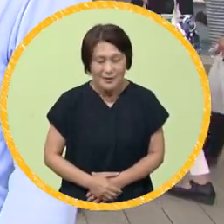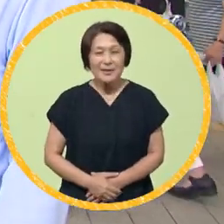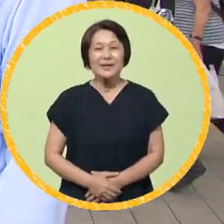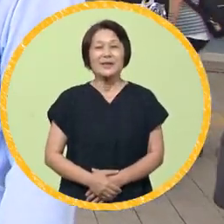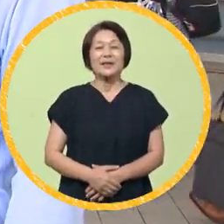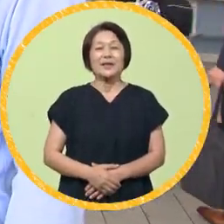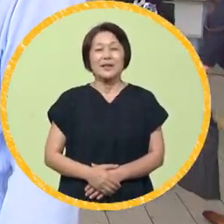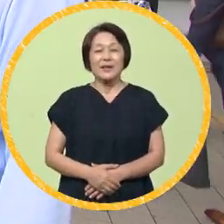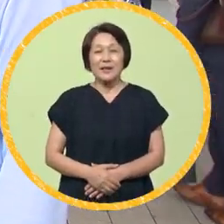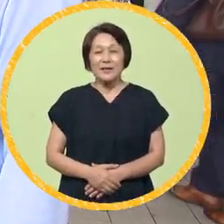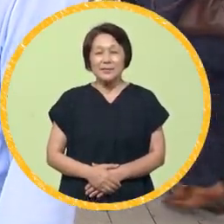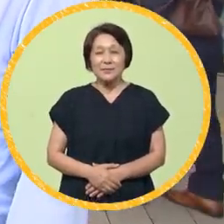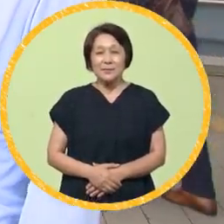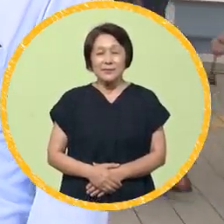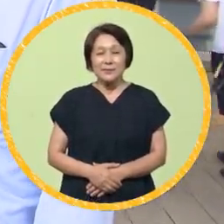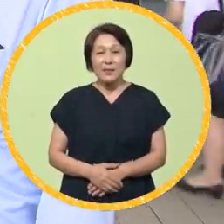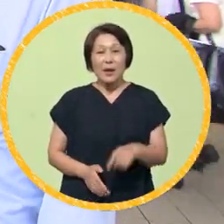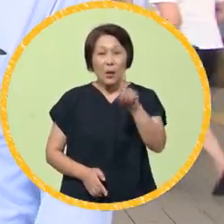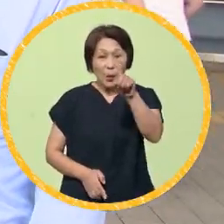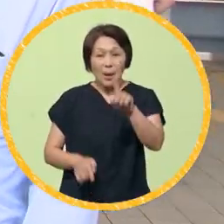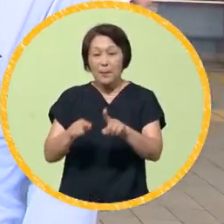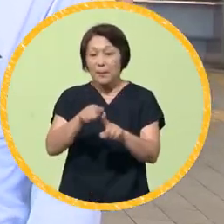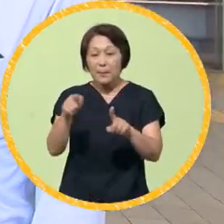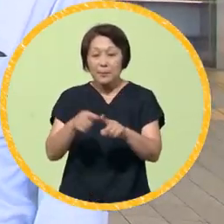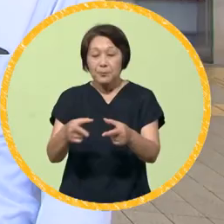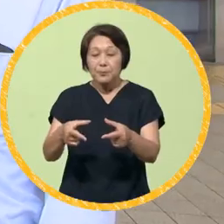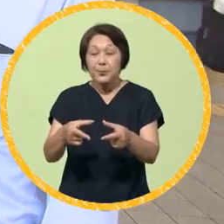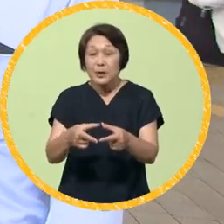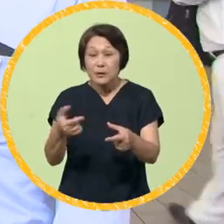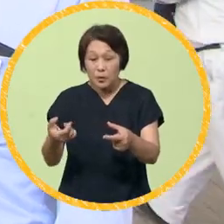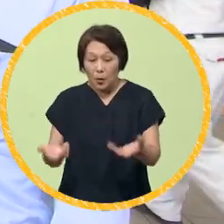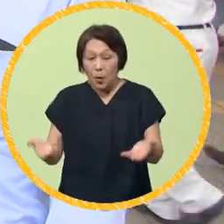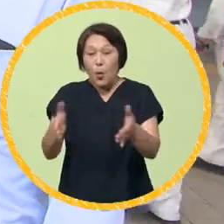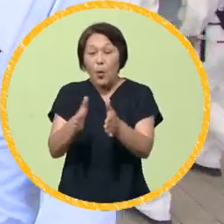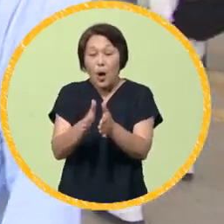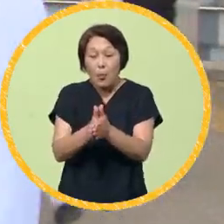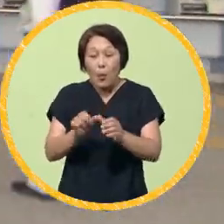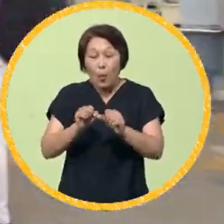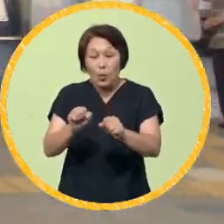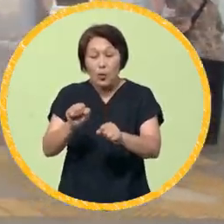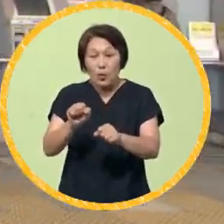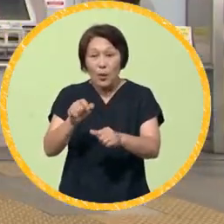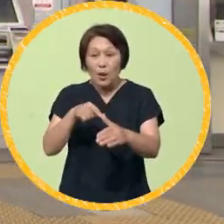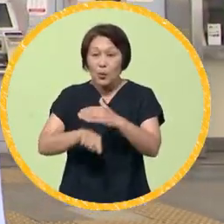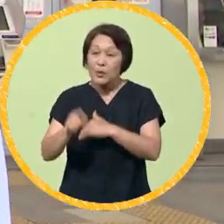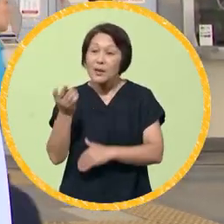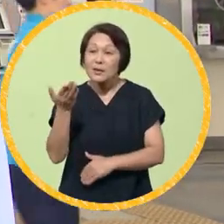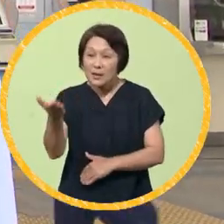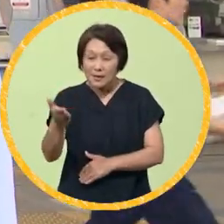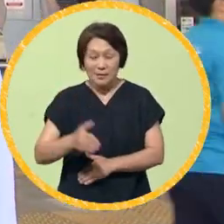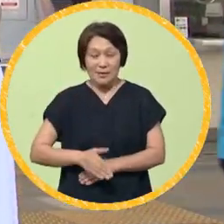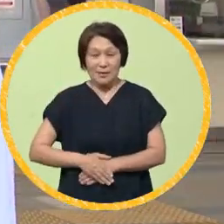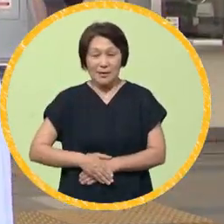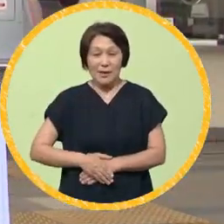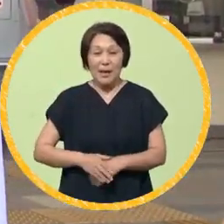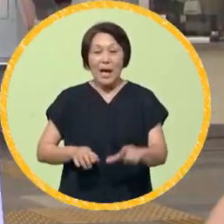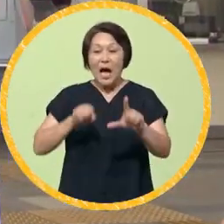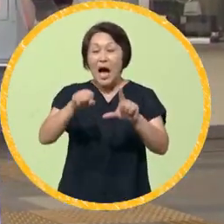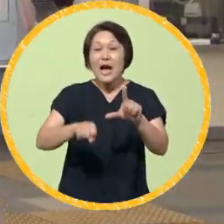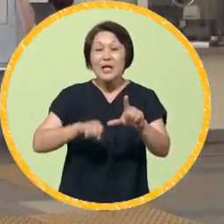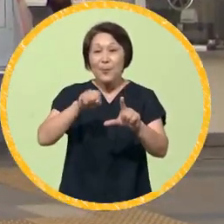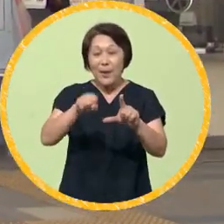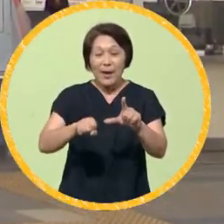ん、 はい、 あのワンピースとのコラボはどういったものなんですか？ そうですね、もうワンピース、テレビアニメワンピース